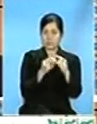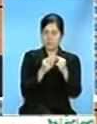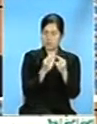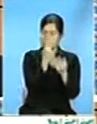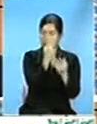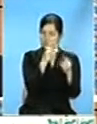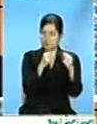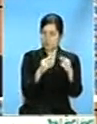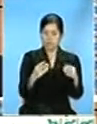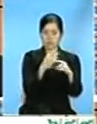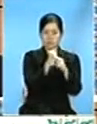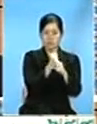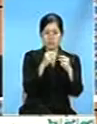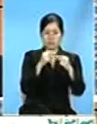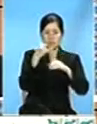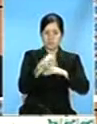ดนะครับ